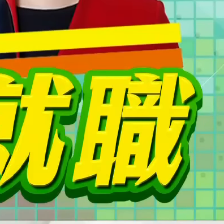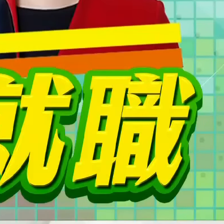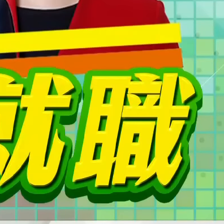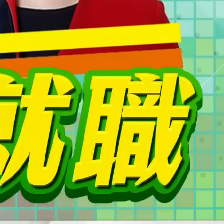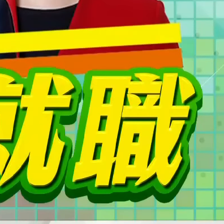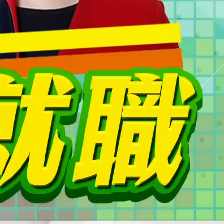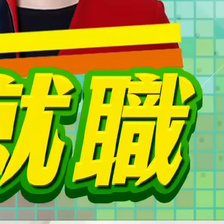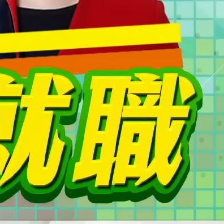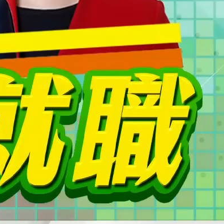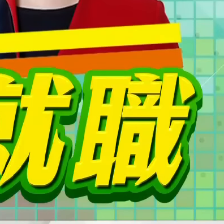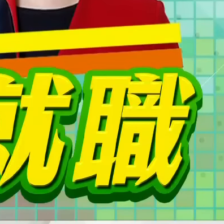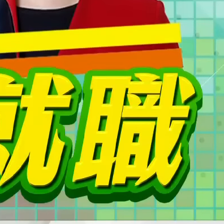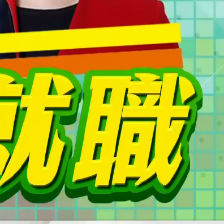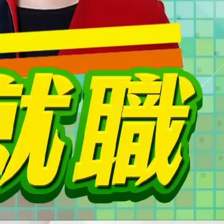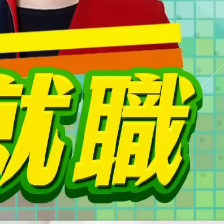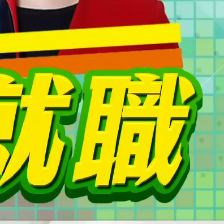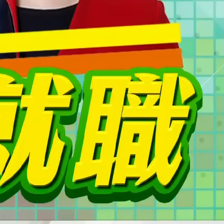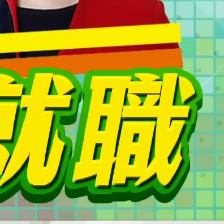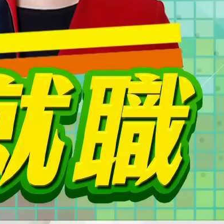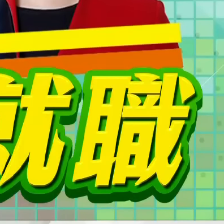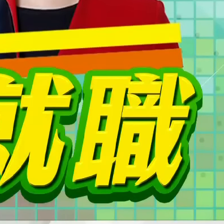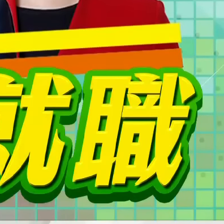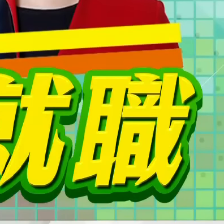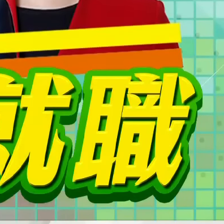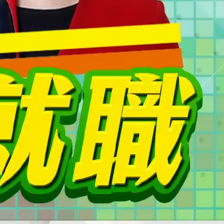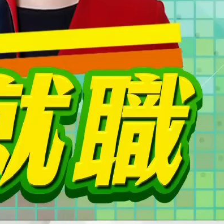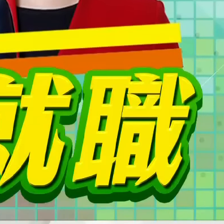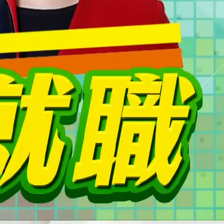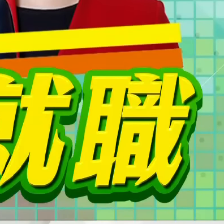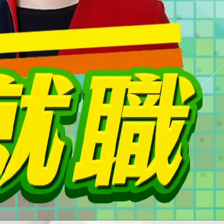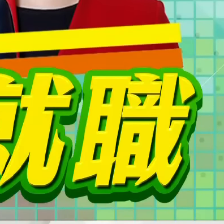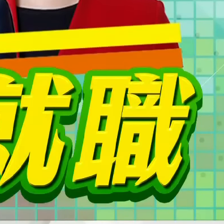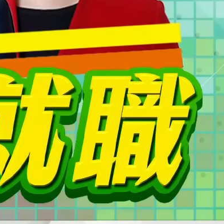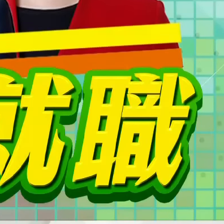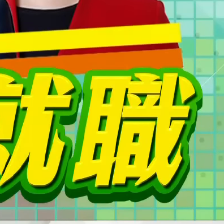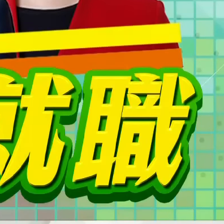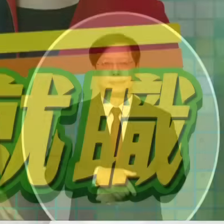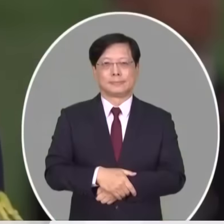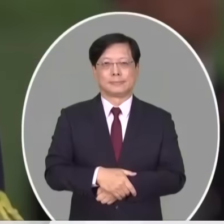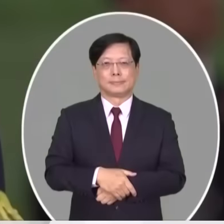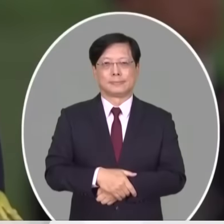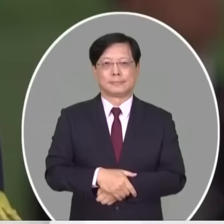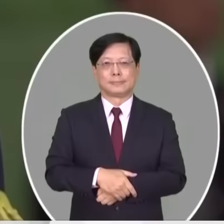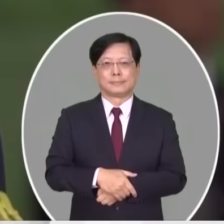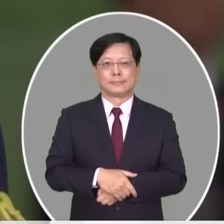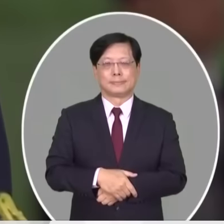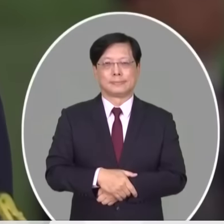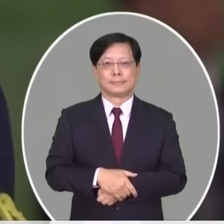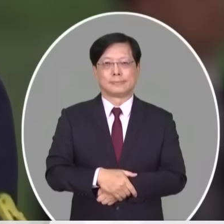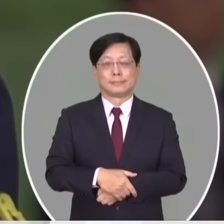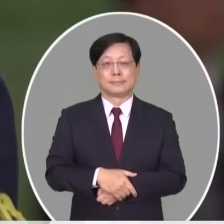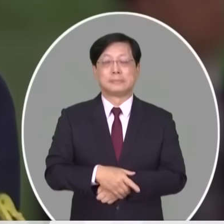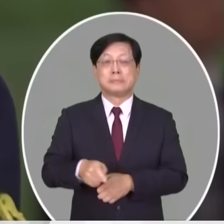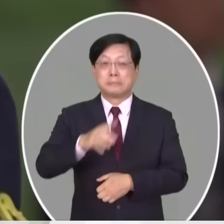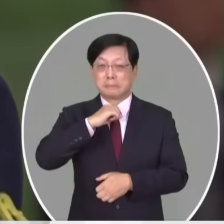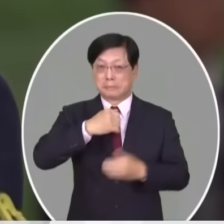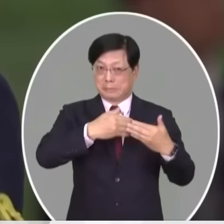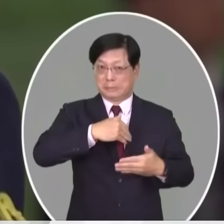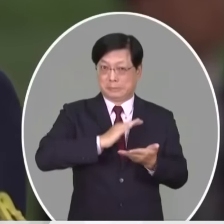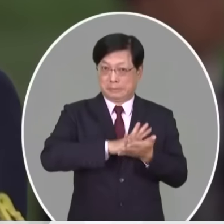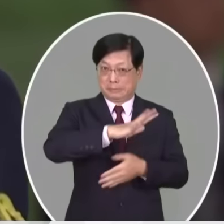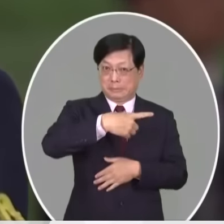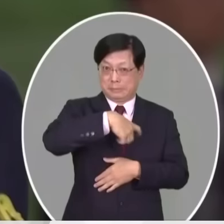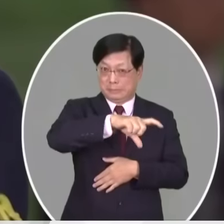求两岸一起追求和平共荣的善意，带您来听他的演说内容。 由于两岸的未